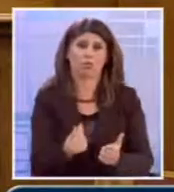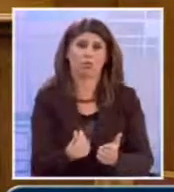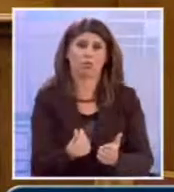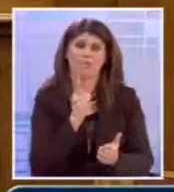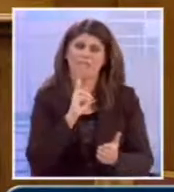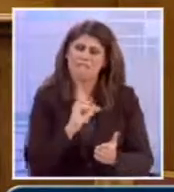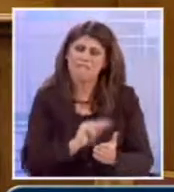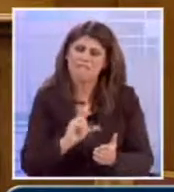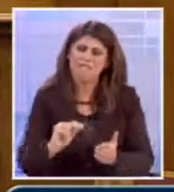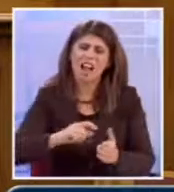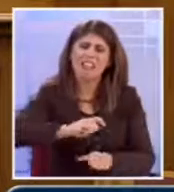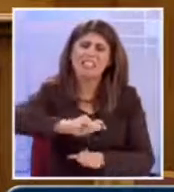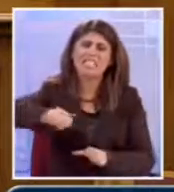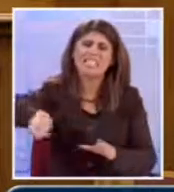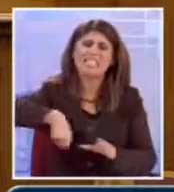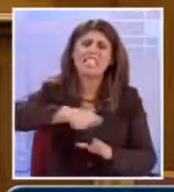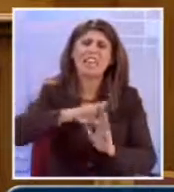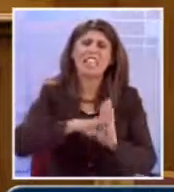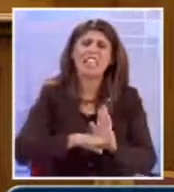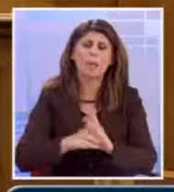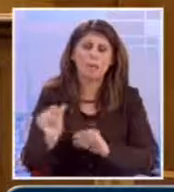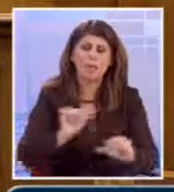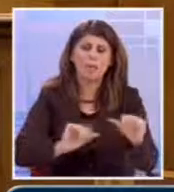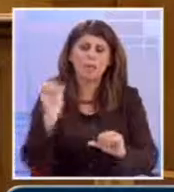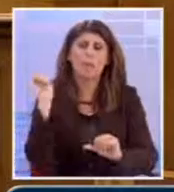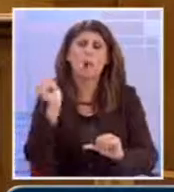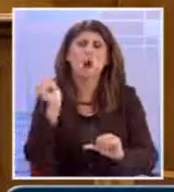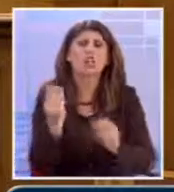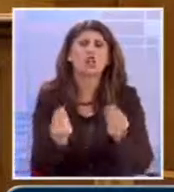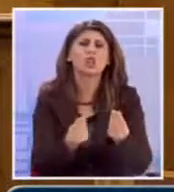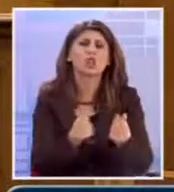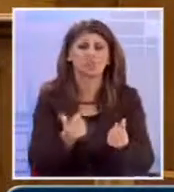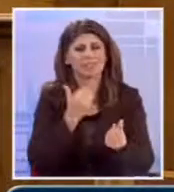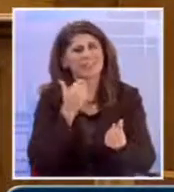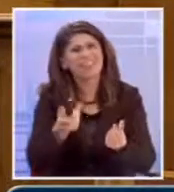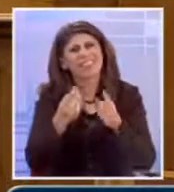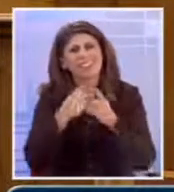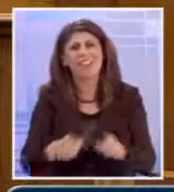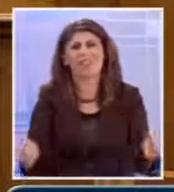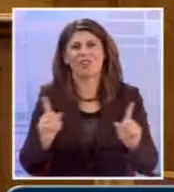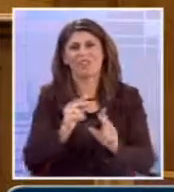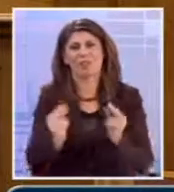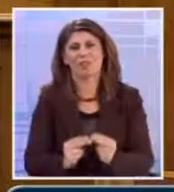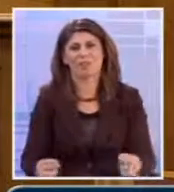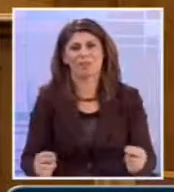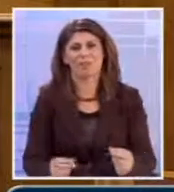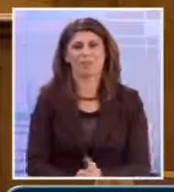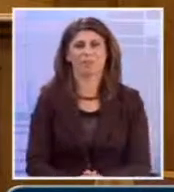συνταγή, το ίδιο μείγμα πολιτικών δεν θα επιφέρει διαφορετικά αποτελέσματα.